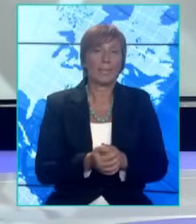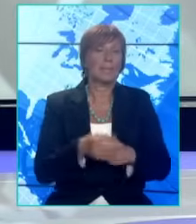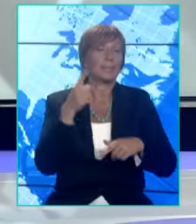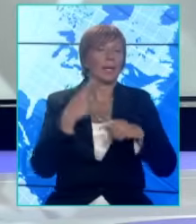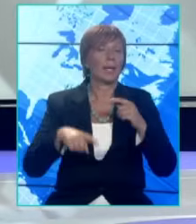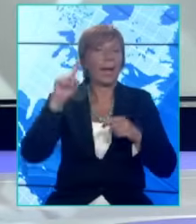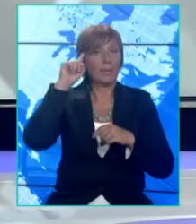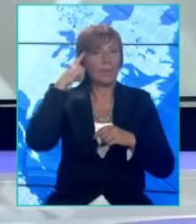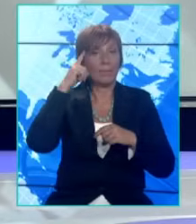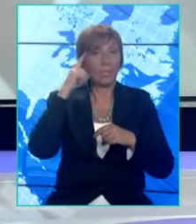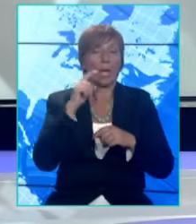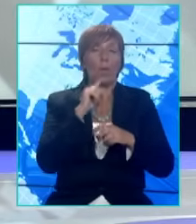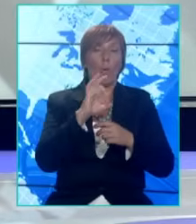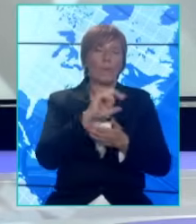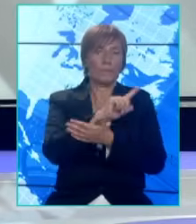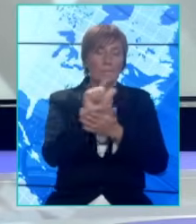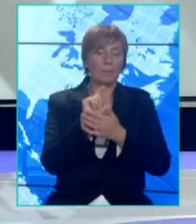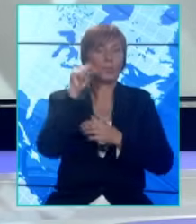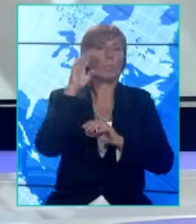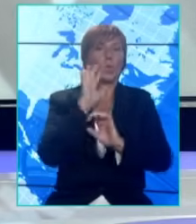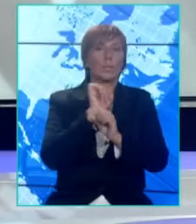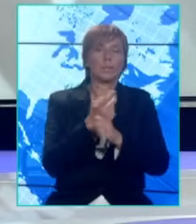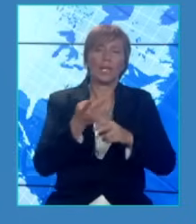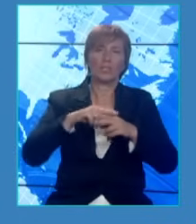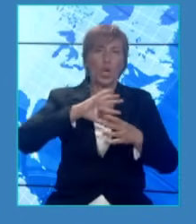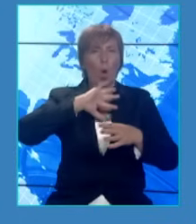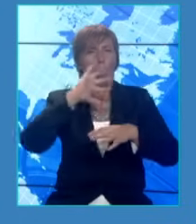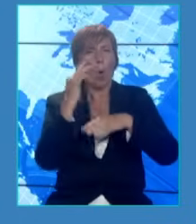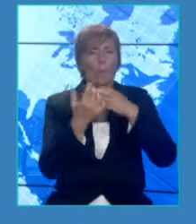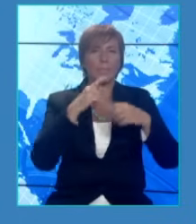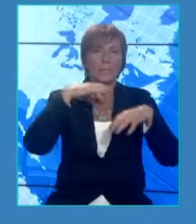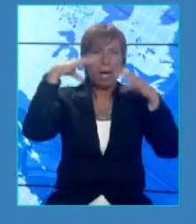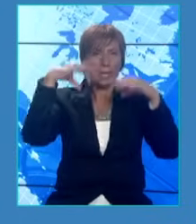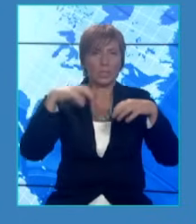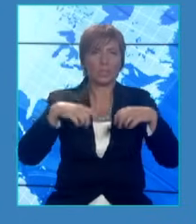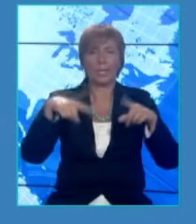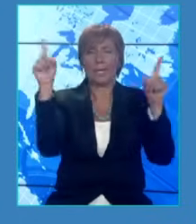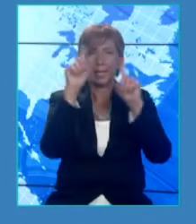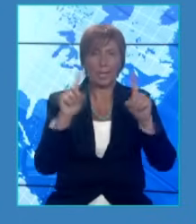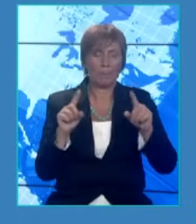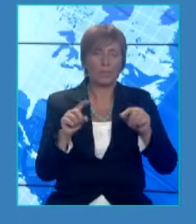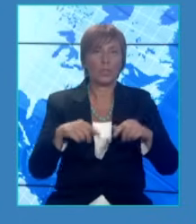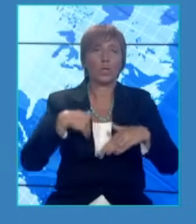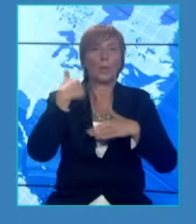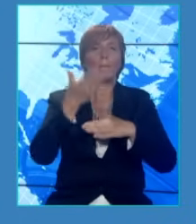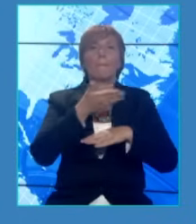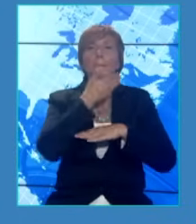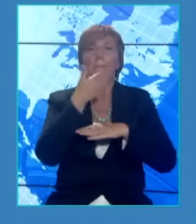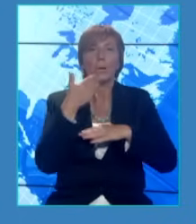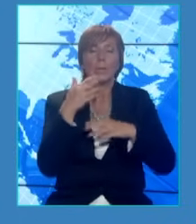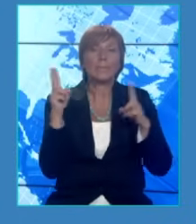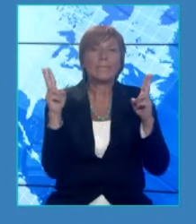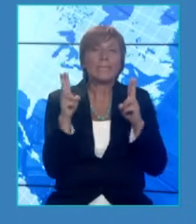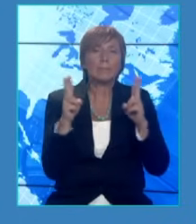Za kraj dnevnika i prognoza vremena, sutra u Bosni pretežno oblačno, vrijeme s kišom, pljuskovima i grmljavinom. Tijekom